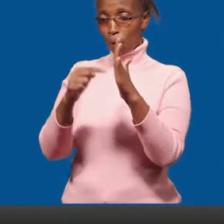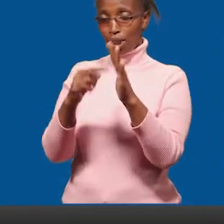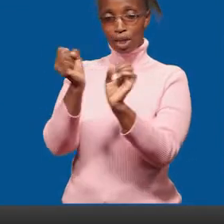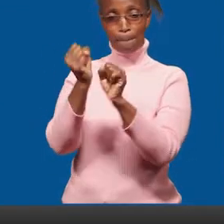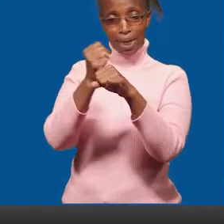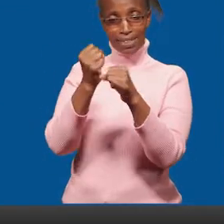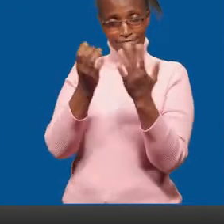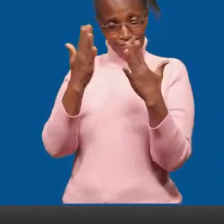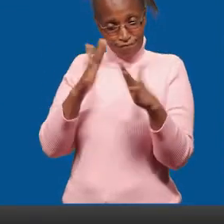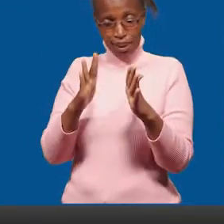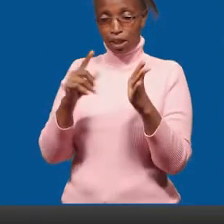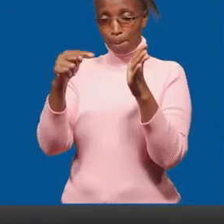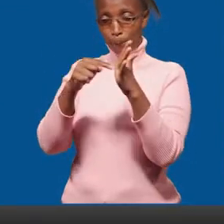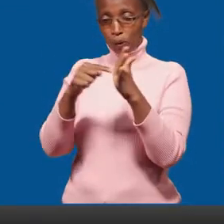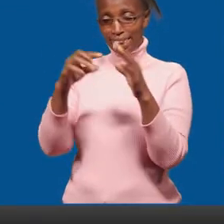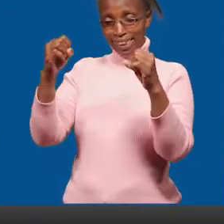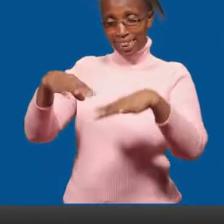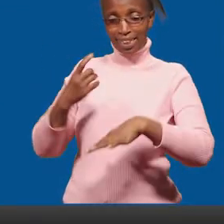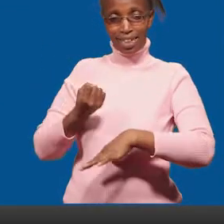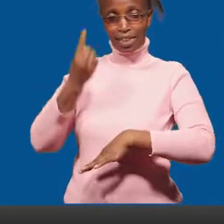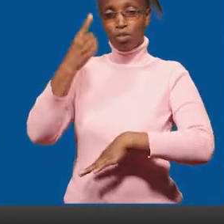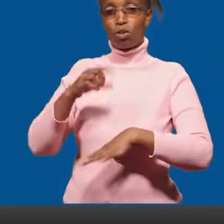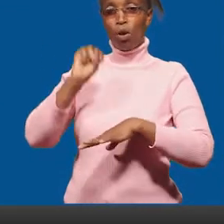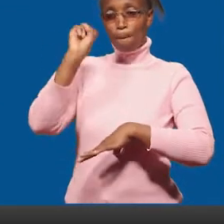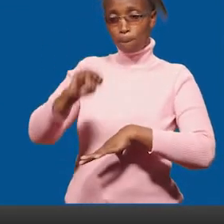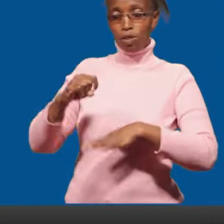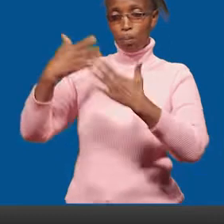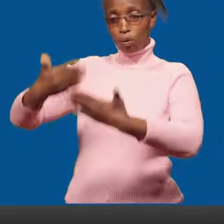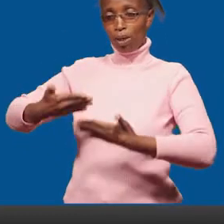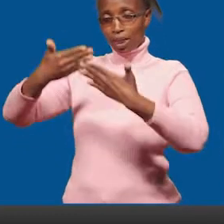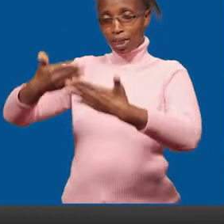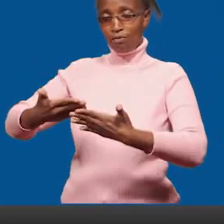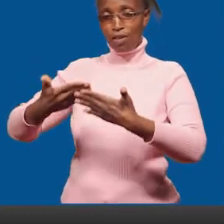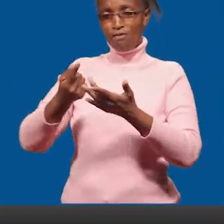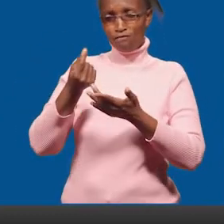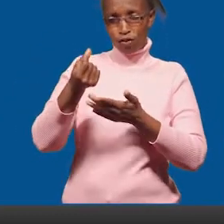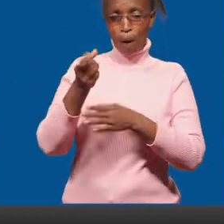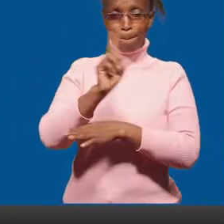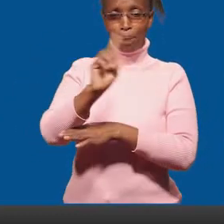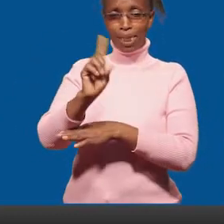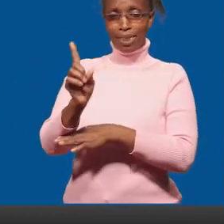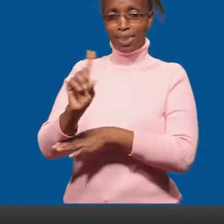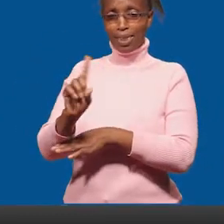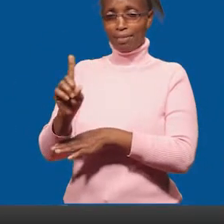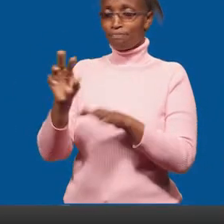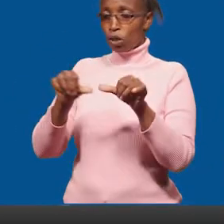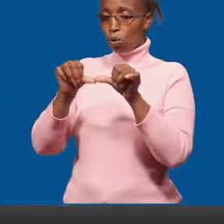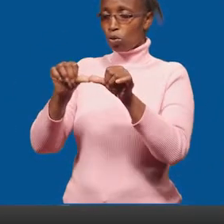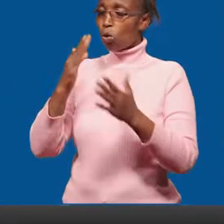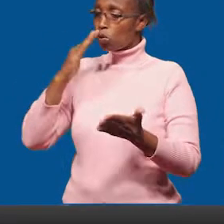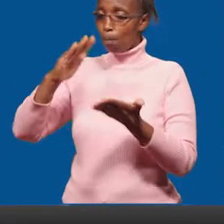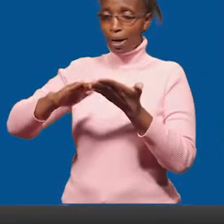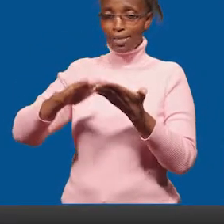has been clearly understood, you can always surrender a few minutes of your 10 minutes. Wabunge